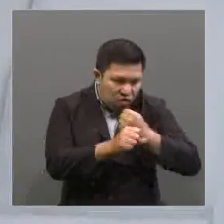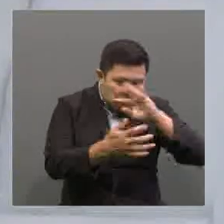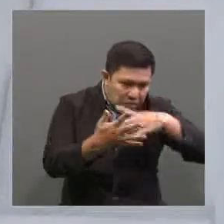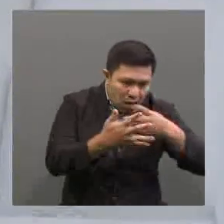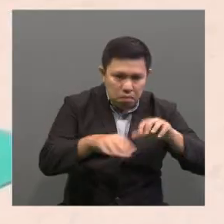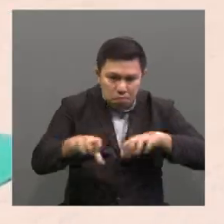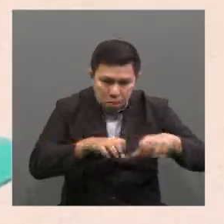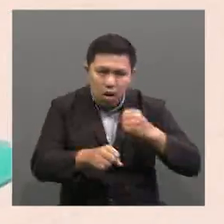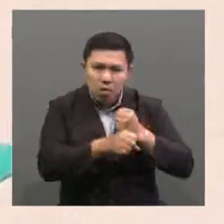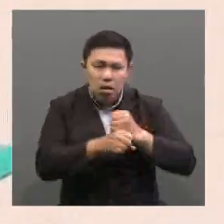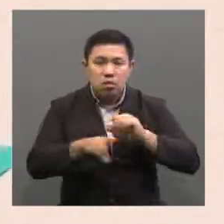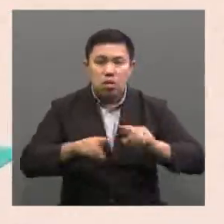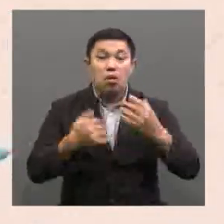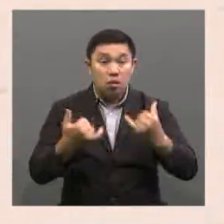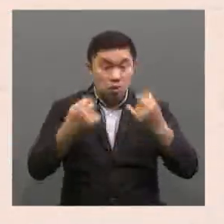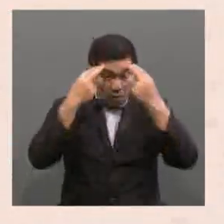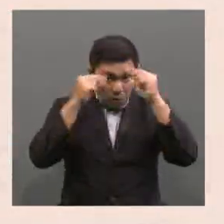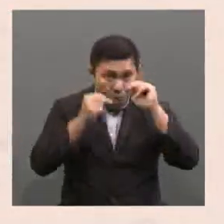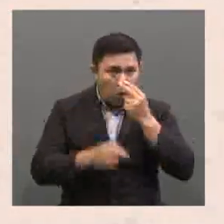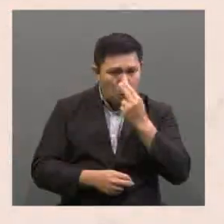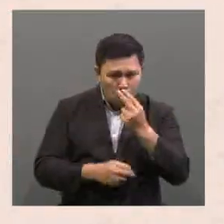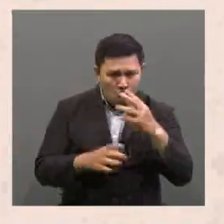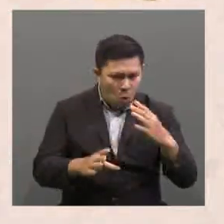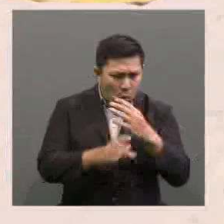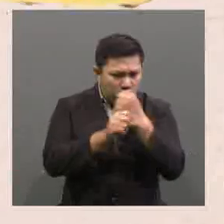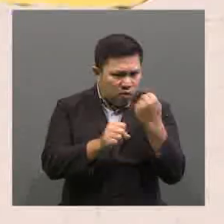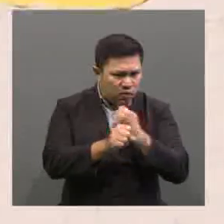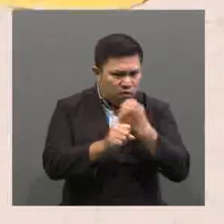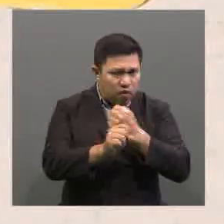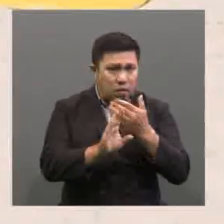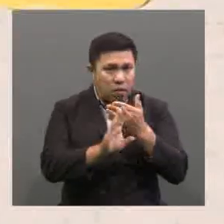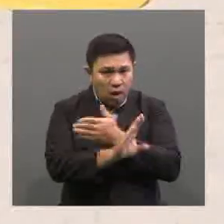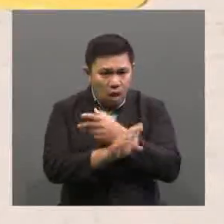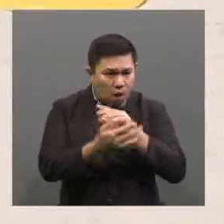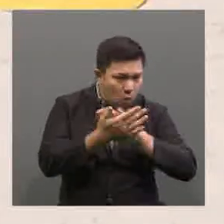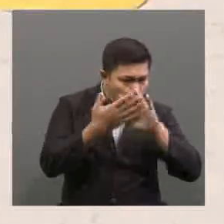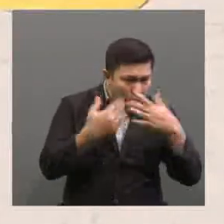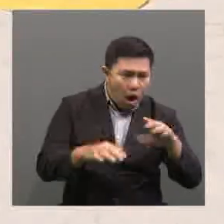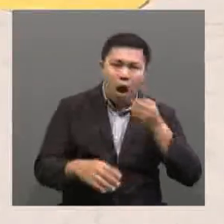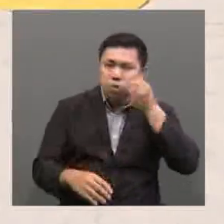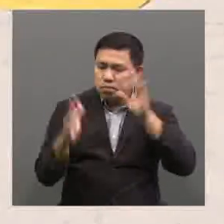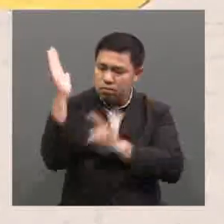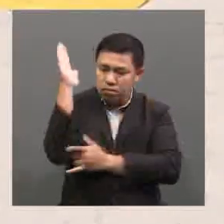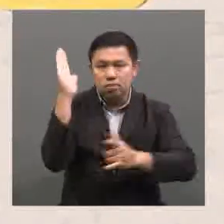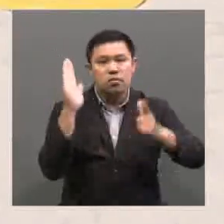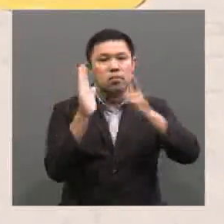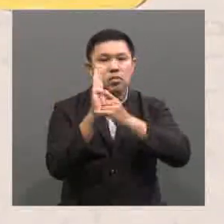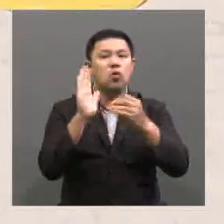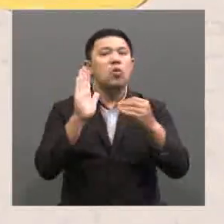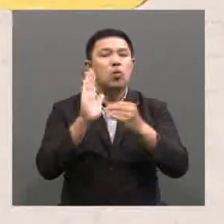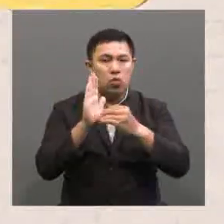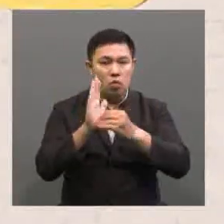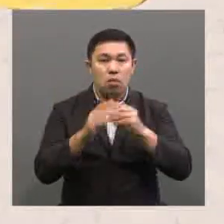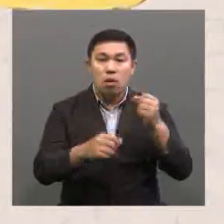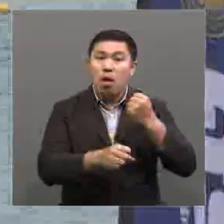ไว้นายกรัฐมนตรีได้รับฟังรายงานข้อมูลสรุปผลการฝึกซ้อมทั้งหมดก่อนที่จะเดินทางกลับกรุงเทพแล้วก็บอกว่าการฝึกซ้